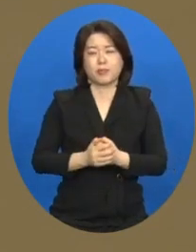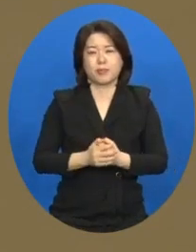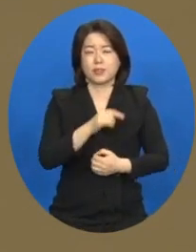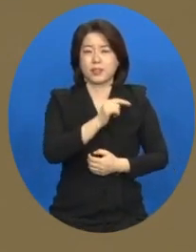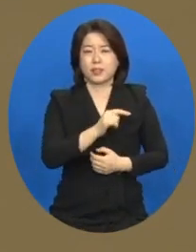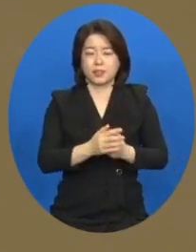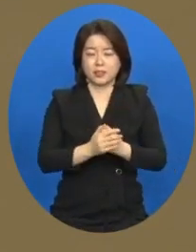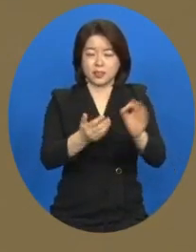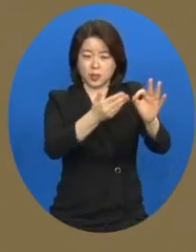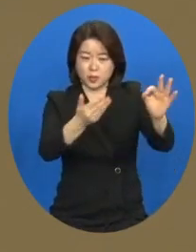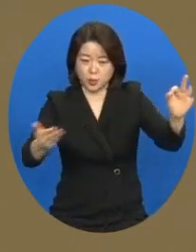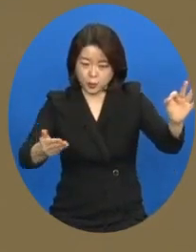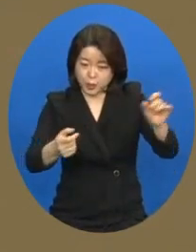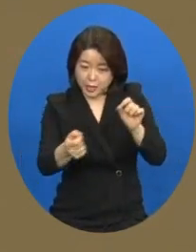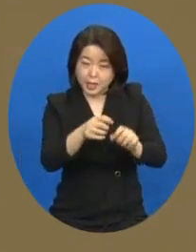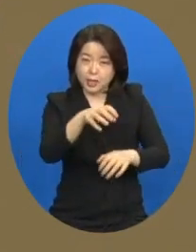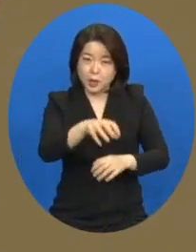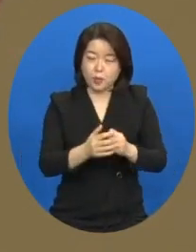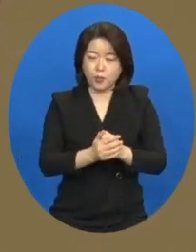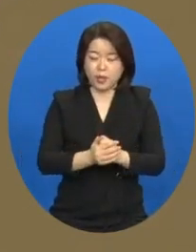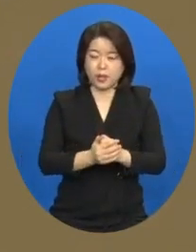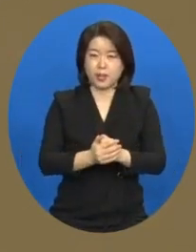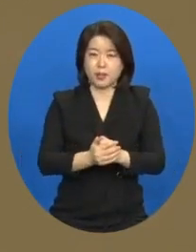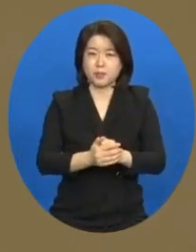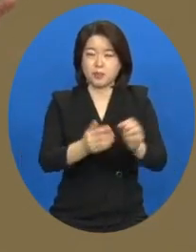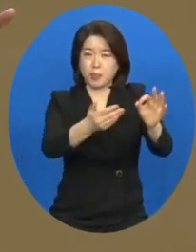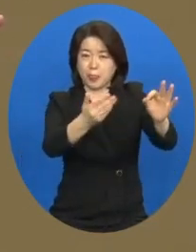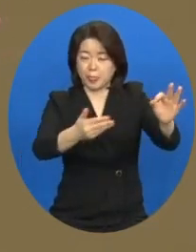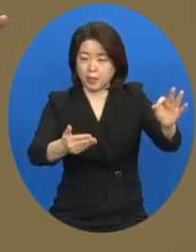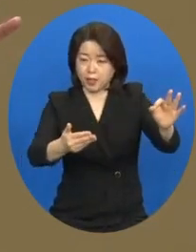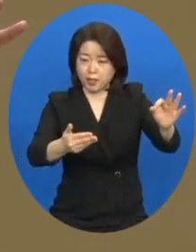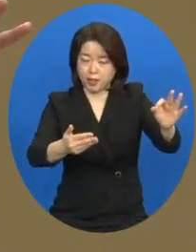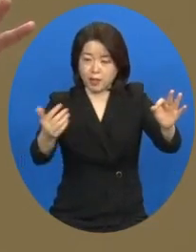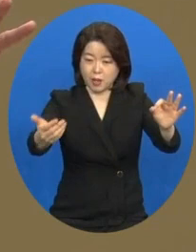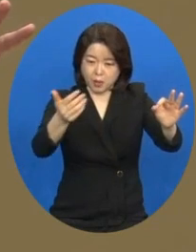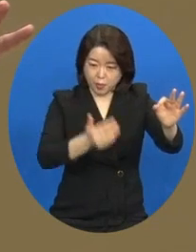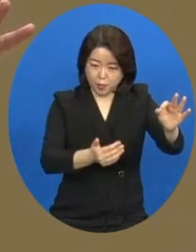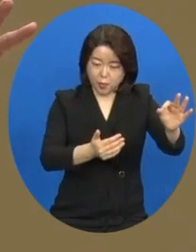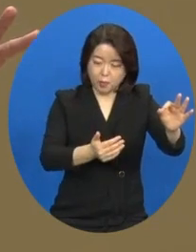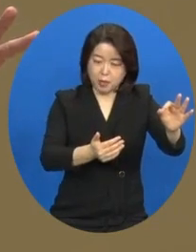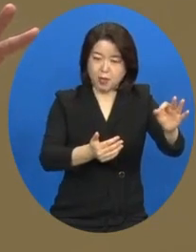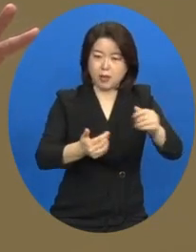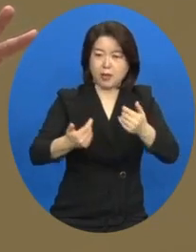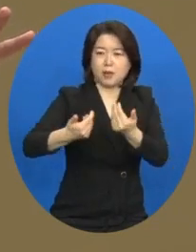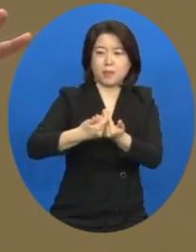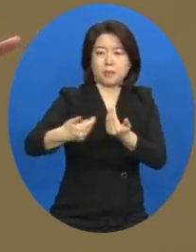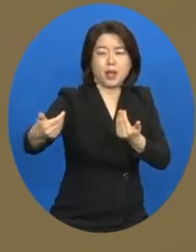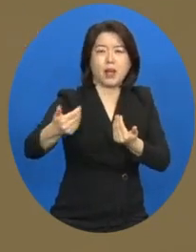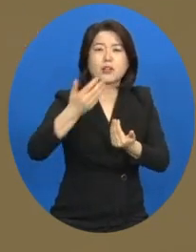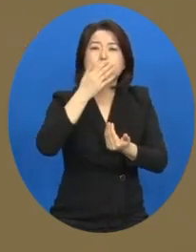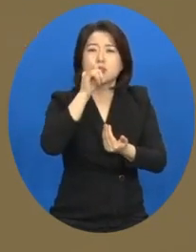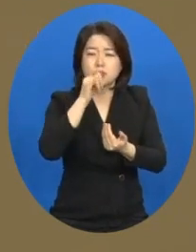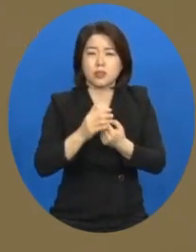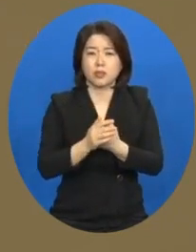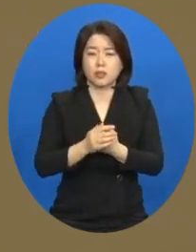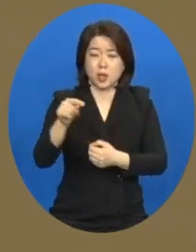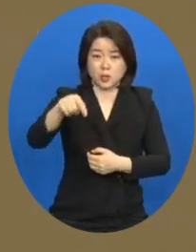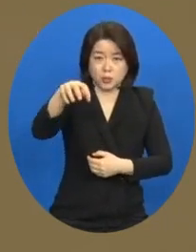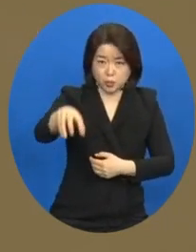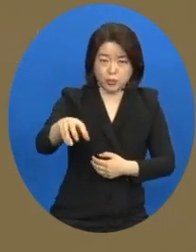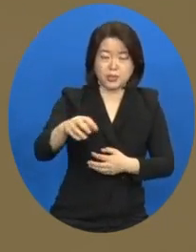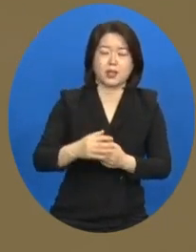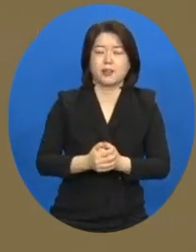요단 강가에서 이제 강 건너가면 남남이 될 수도 있는 관계일 수 있으니까 거기다가